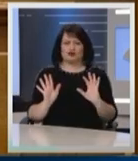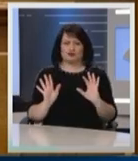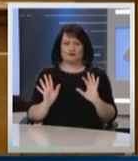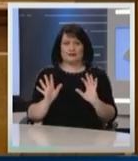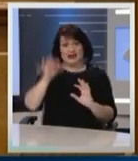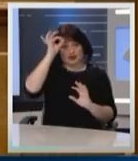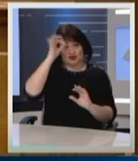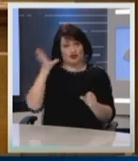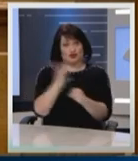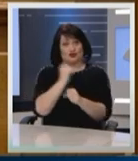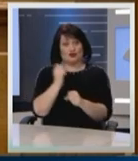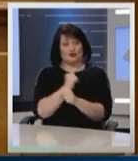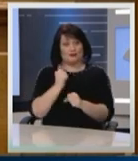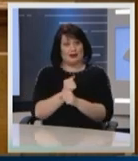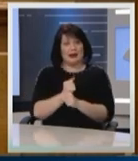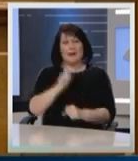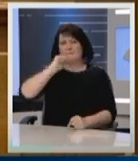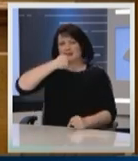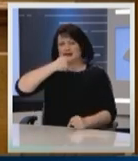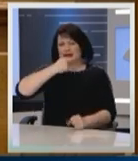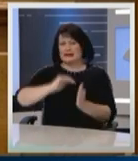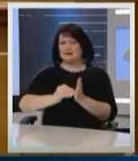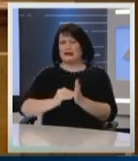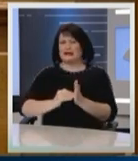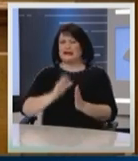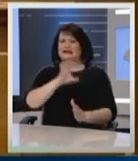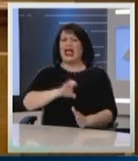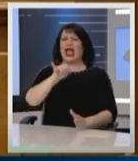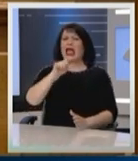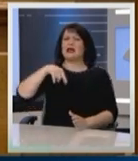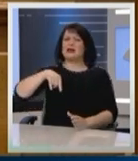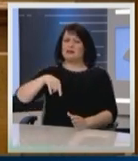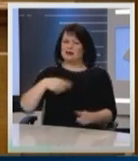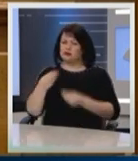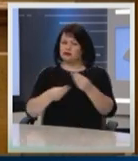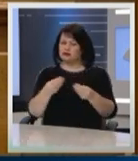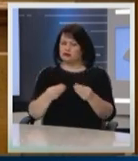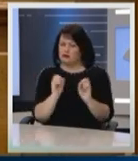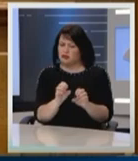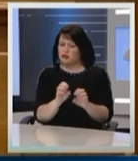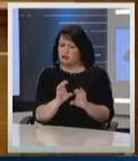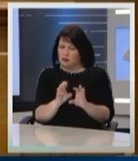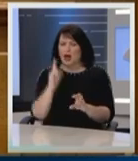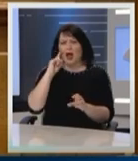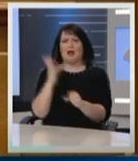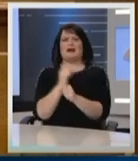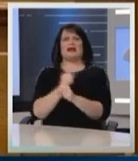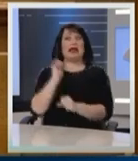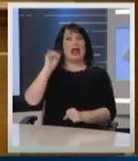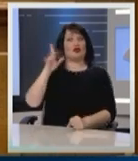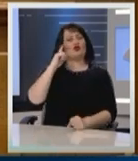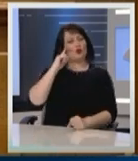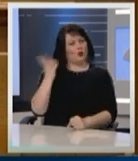επιτυχίες εκεί που τα τσαντάκια της ΕΕΠ δίνουν πληροφορίες, εκεί έχουμε κάποιες επιτυχίες, εκεί που παίρνουμε πληροφορίες απ' έξω